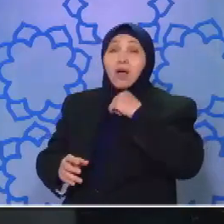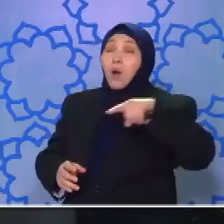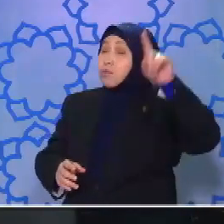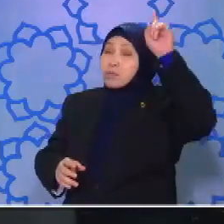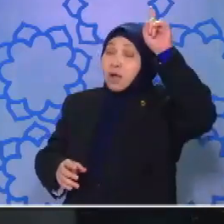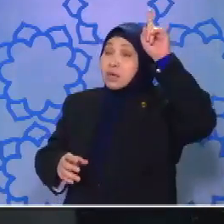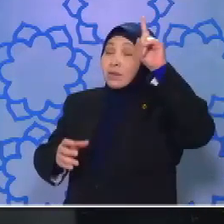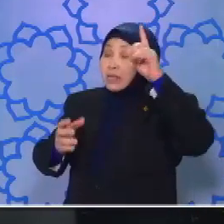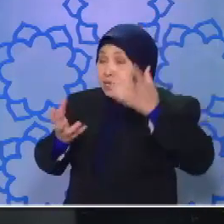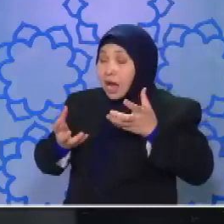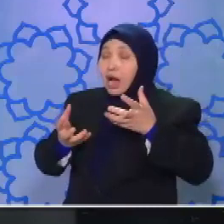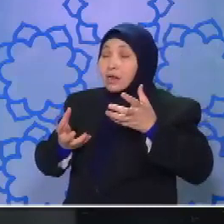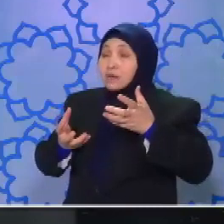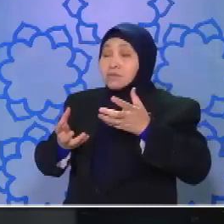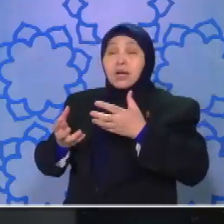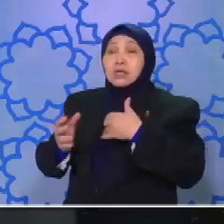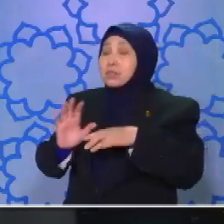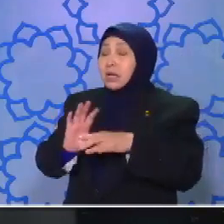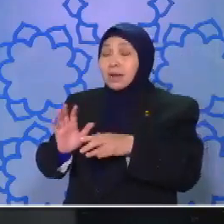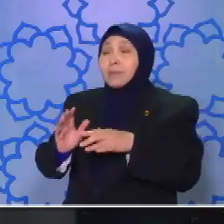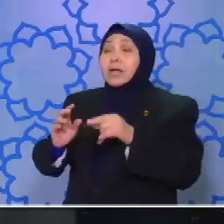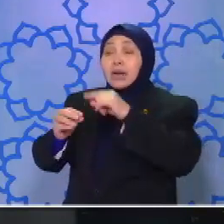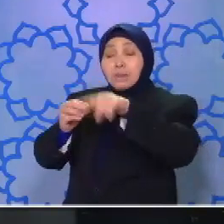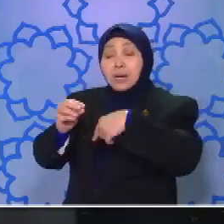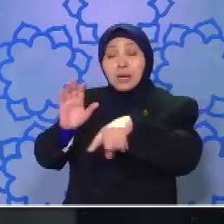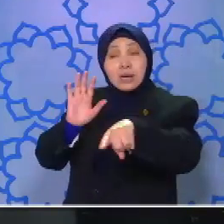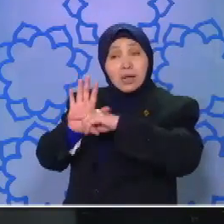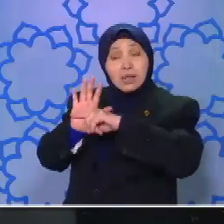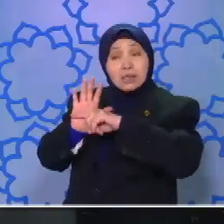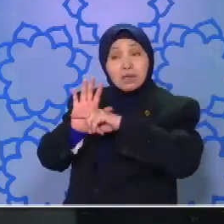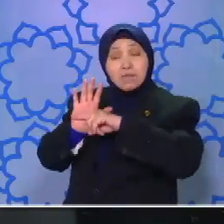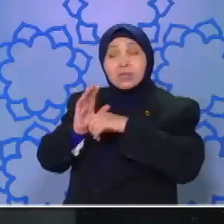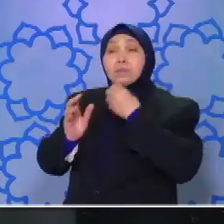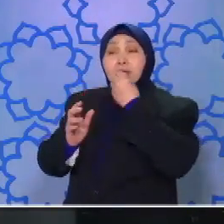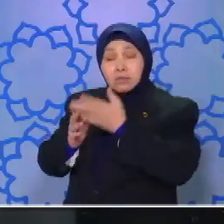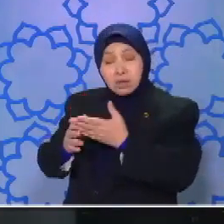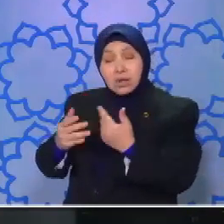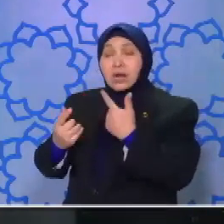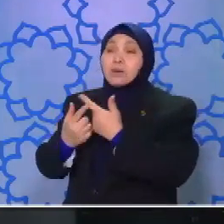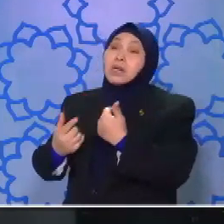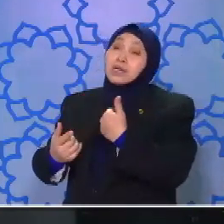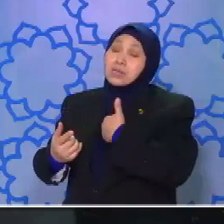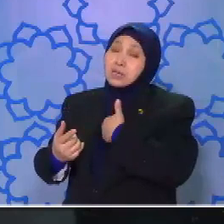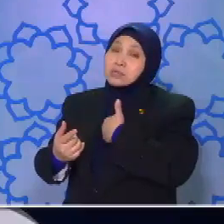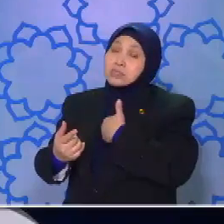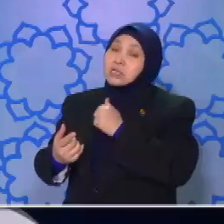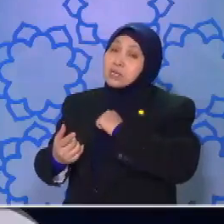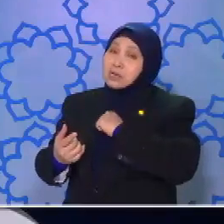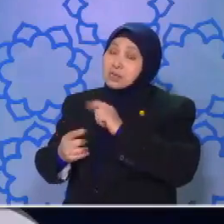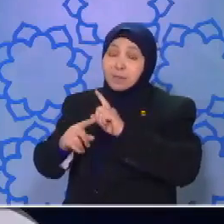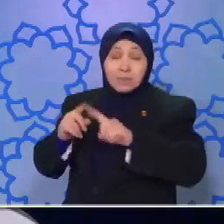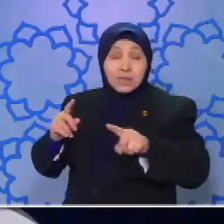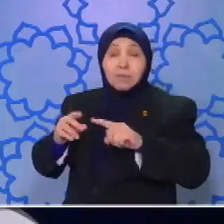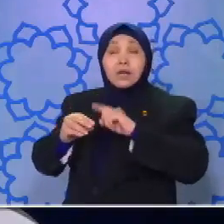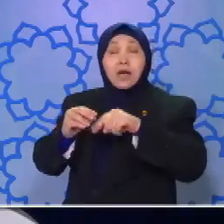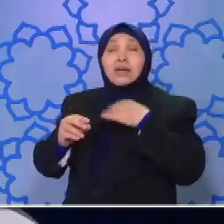ia dirosakkan. Pasal benda-benda yang negatif ini, kita kalau nak cakap, kita beritahu ia adalah daripada kita, ya, tetapi perkara